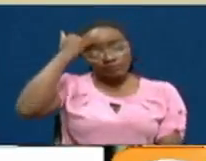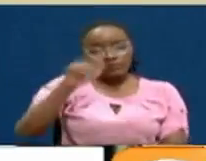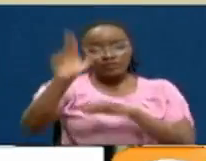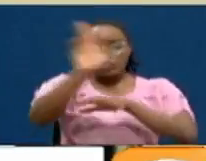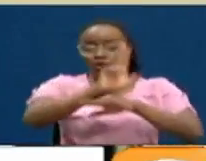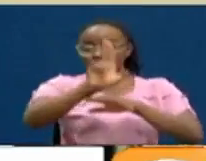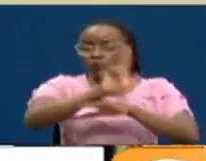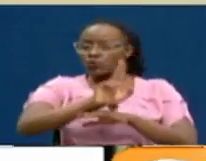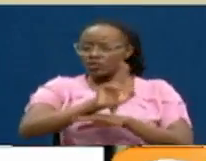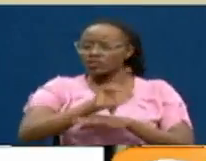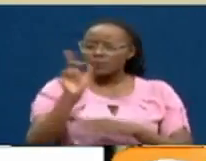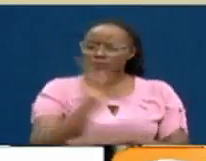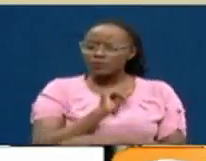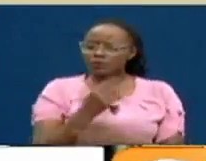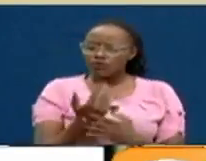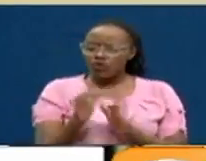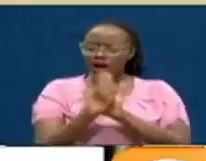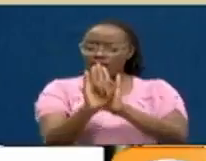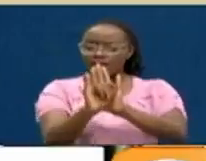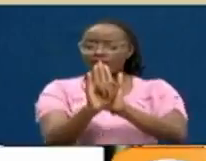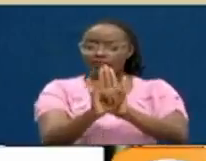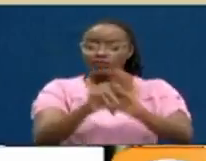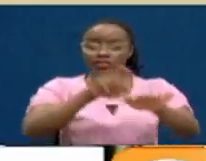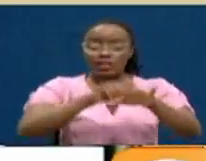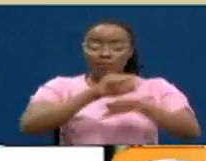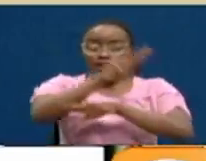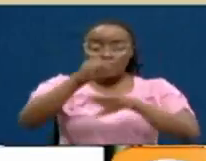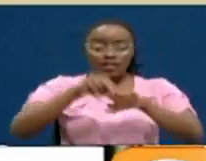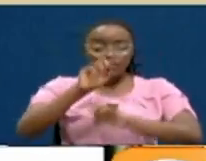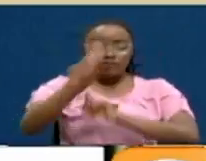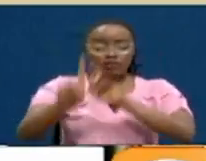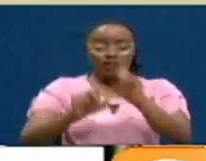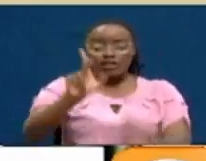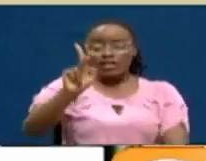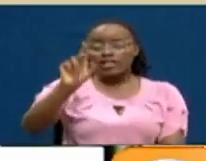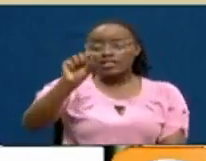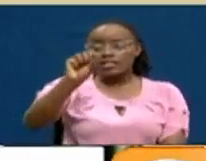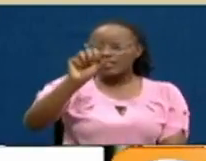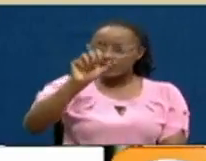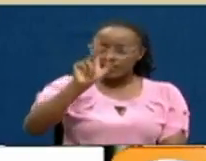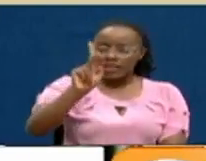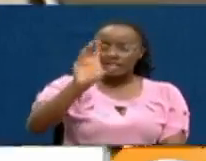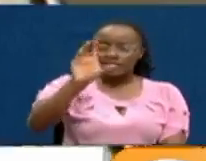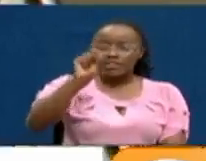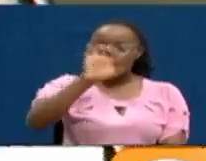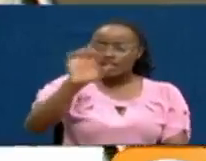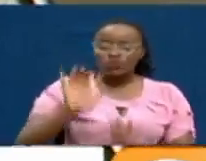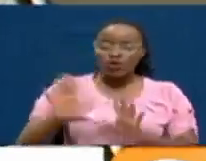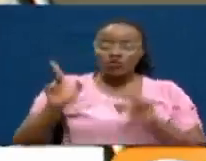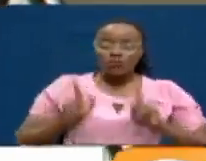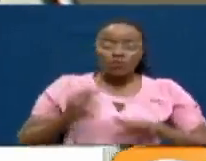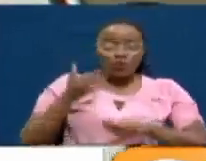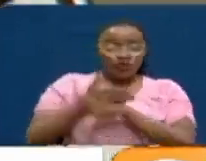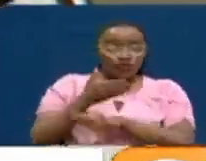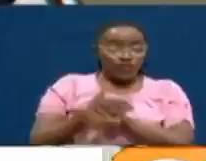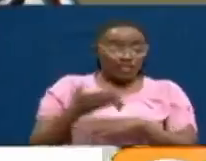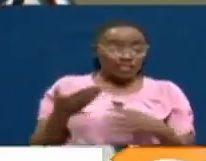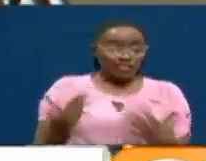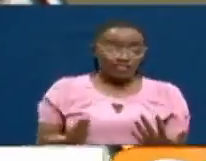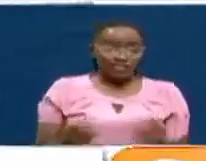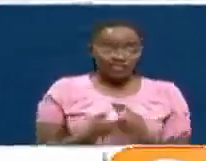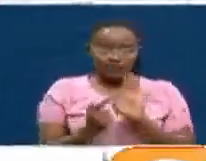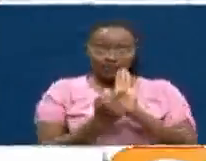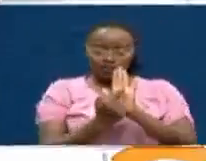used for identification during the national exam, the KCSE, to avoid imposters. Uvumbuzi huu ukionekana kama